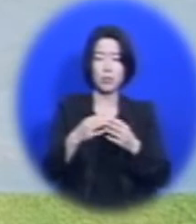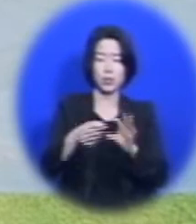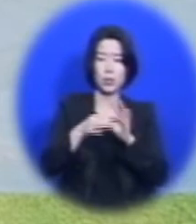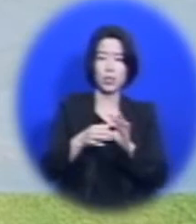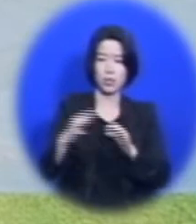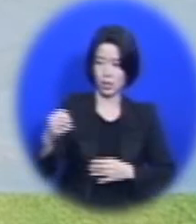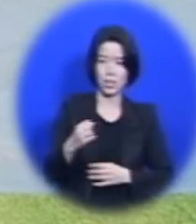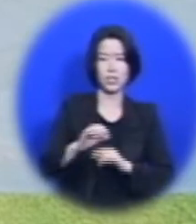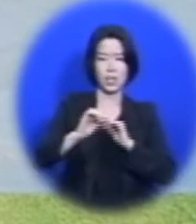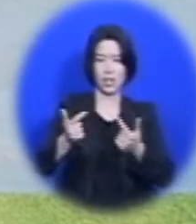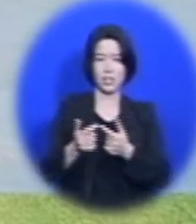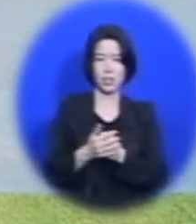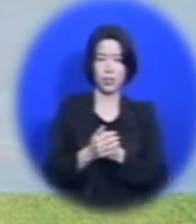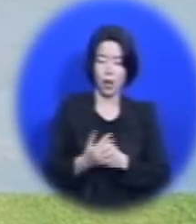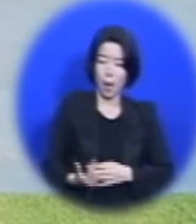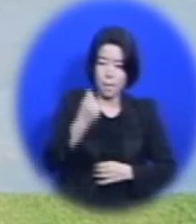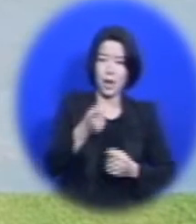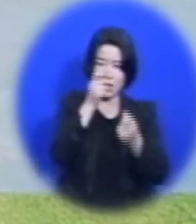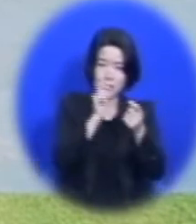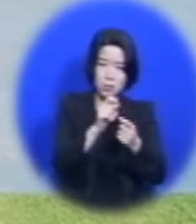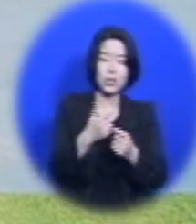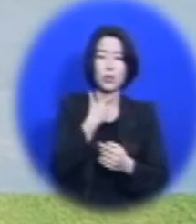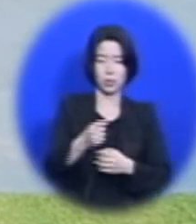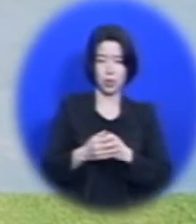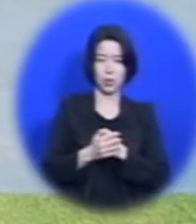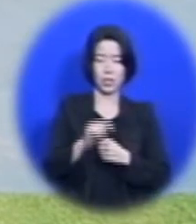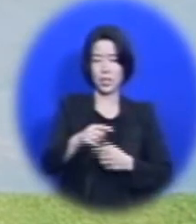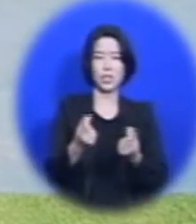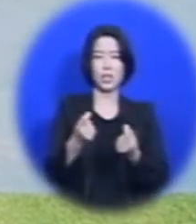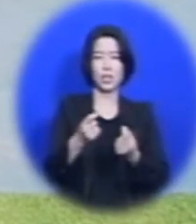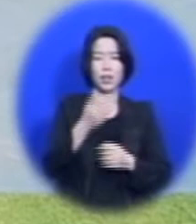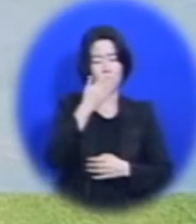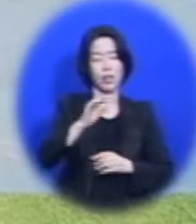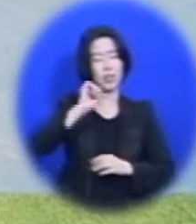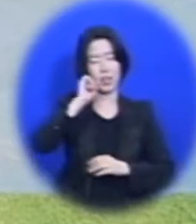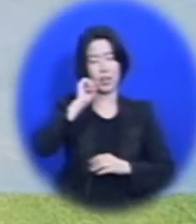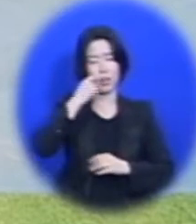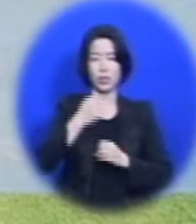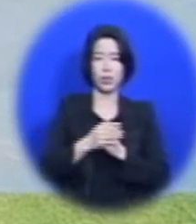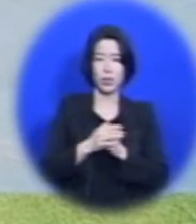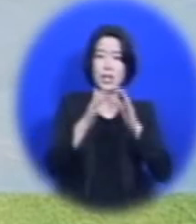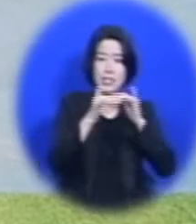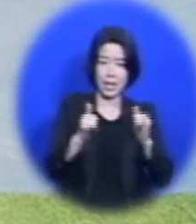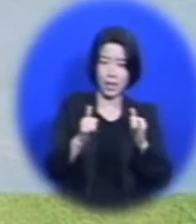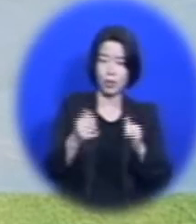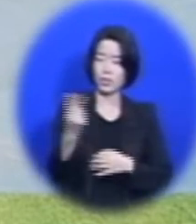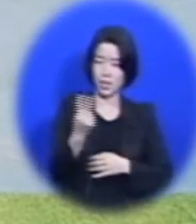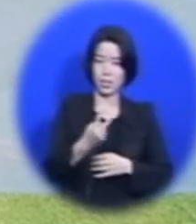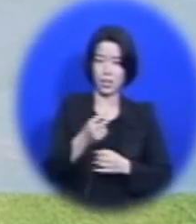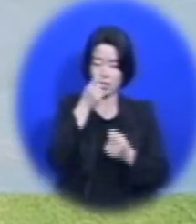게 아니에요. 빨리 친밀해지고 싶어요, 이렇게 되는 게 아닙니다. 사람과 사람 사이에 친해지는